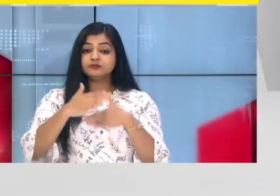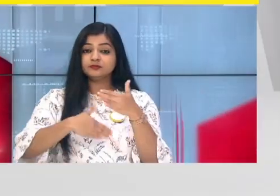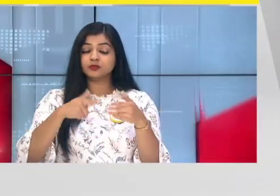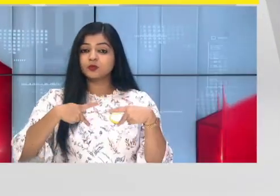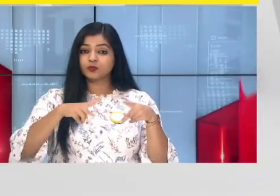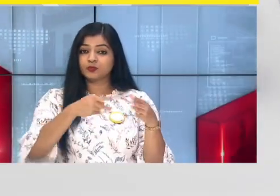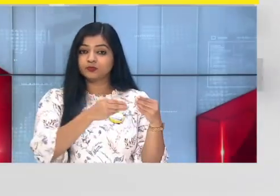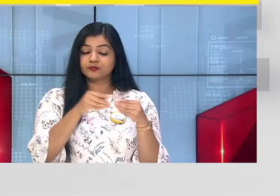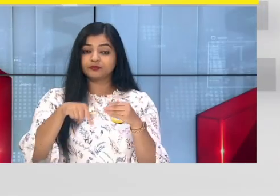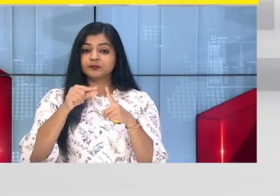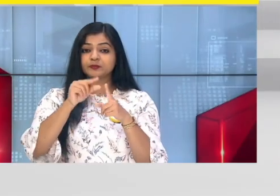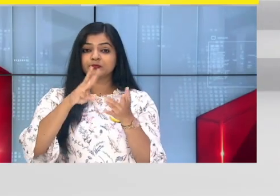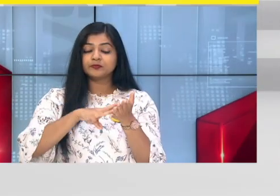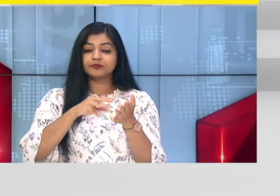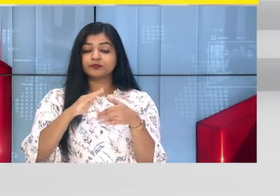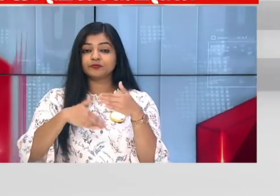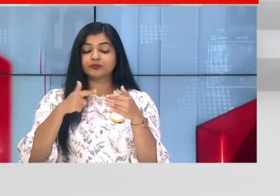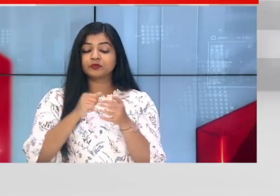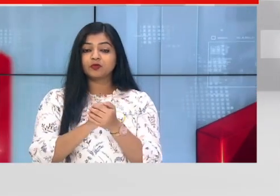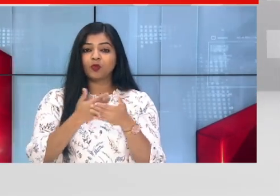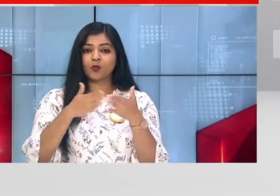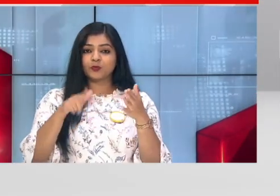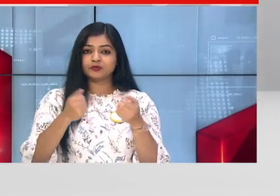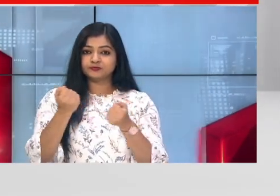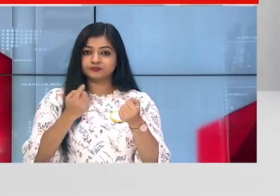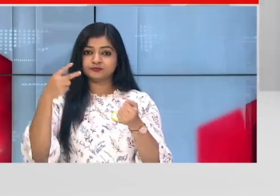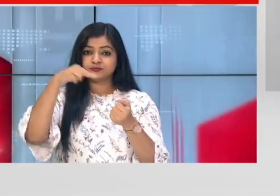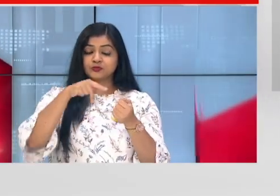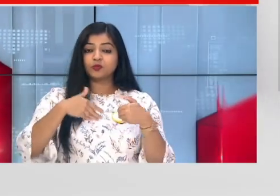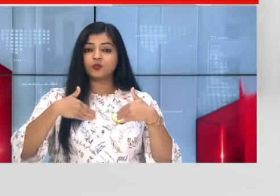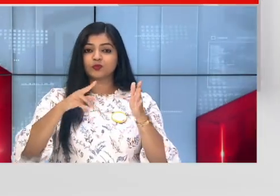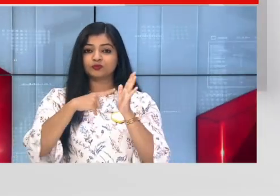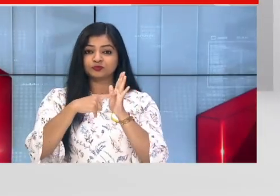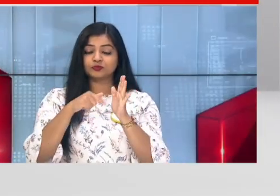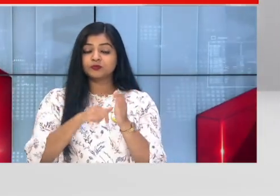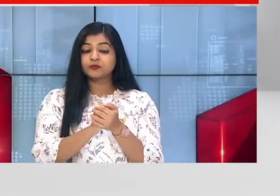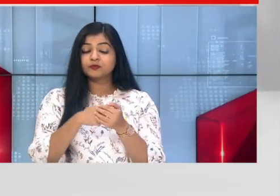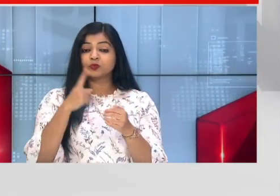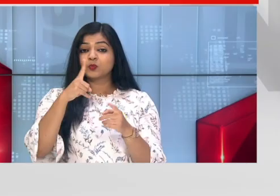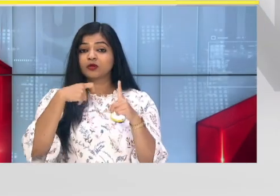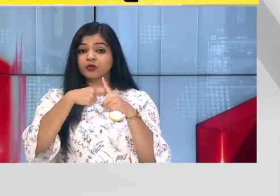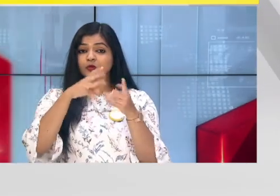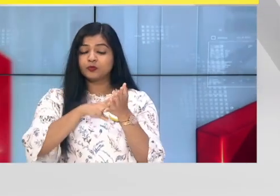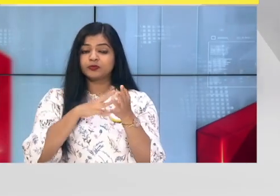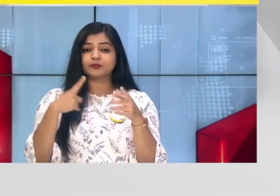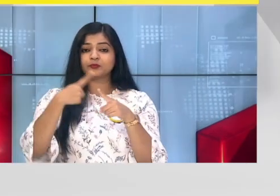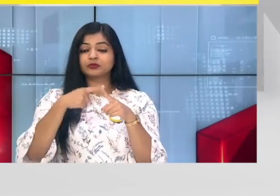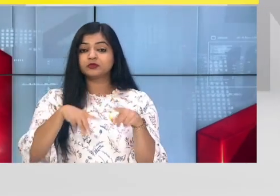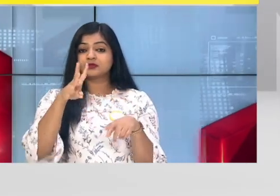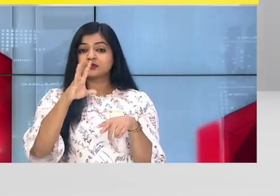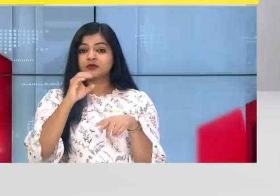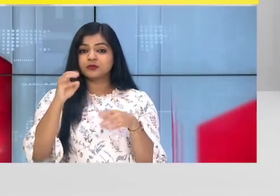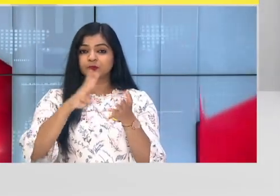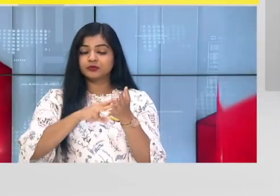മാർഗം പ്രധാനമന്ത്രി പിന്നീട് തുറന്ന വാഹനത്തിലേക്ക് കയറി അദ്ദേഹത്തിന്റെ റോഡ് ഷോ ഏതാണ്ട് 1 കിലോമീറ്ററും 300 മീറ്ററും 1 കിലോമീറ്ററും 300